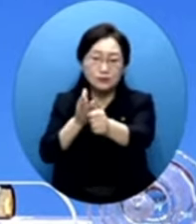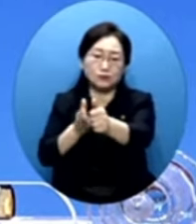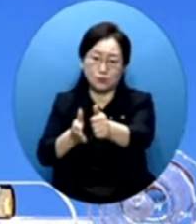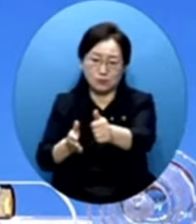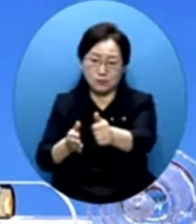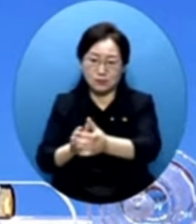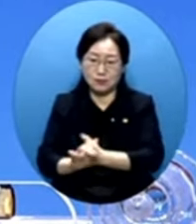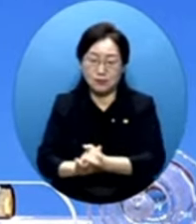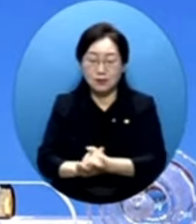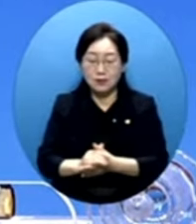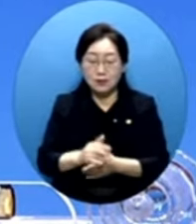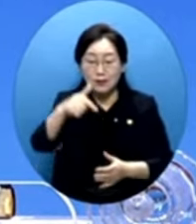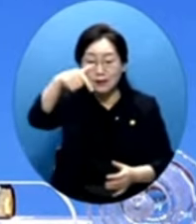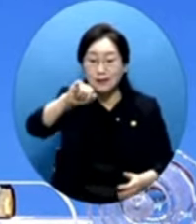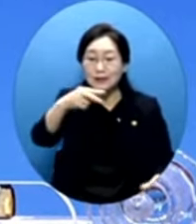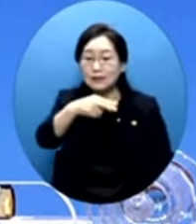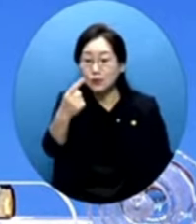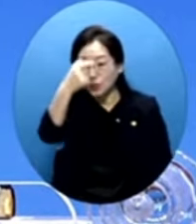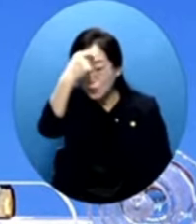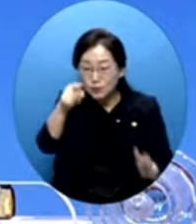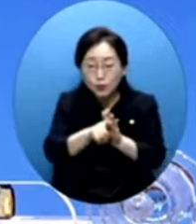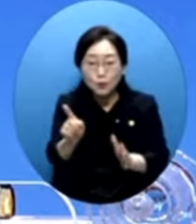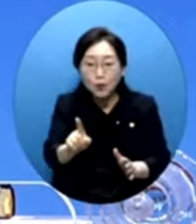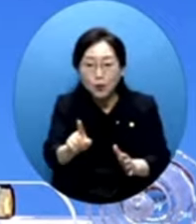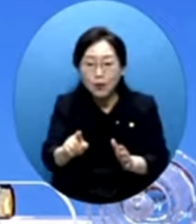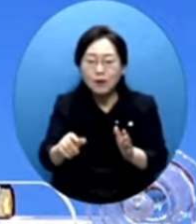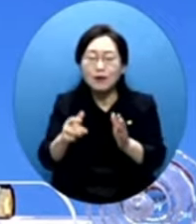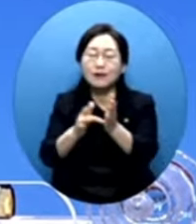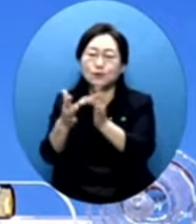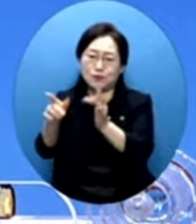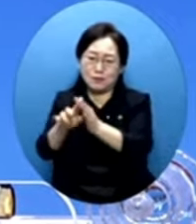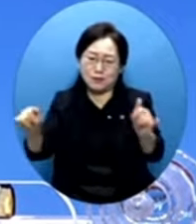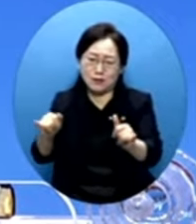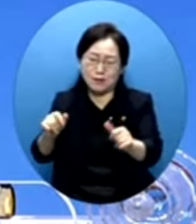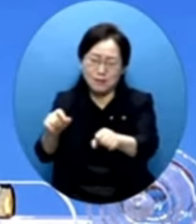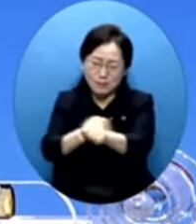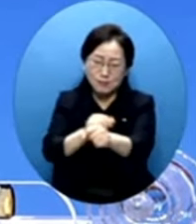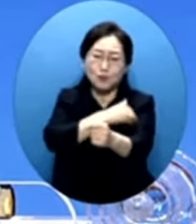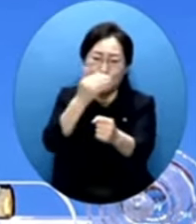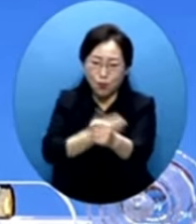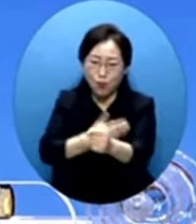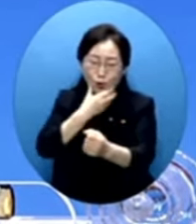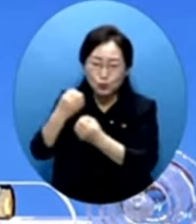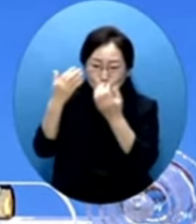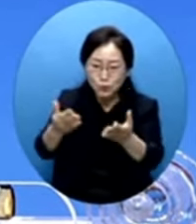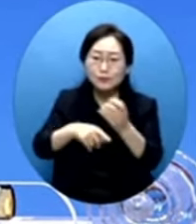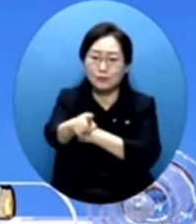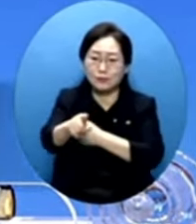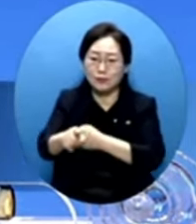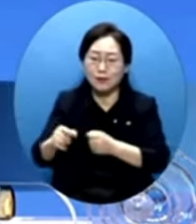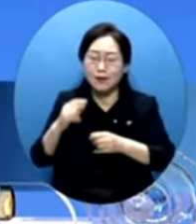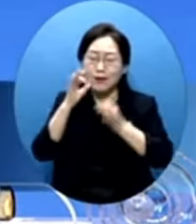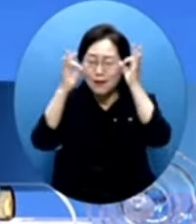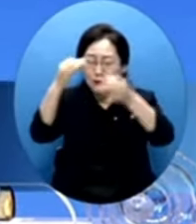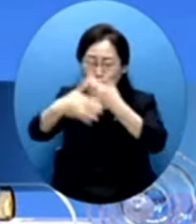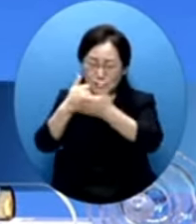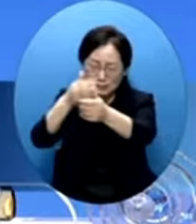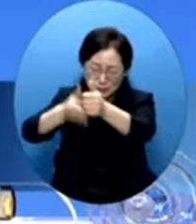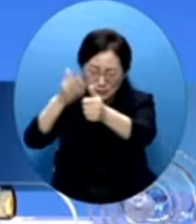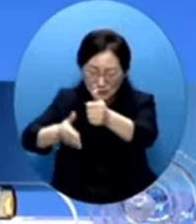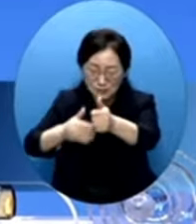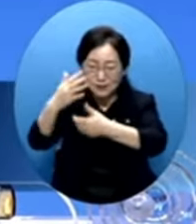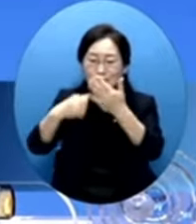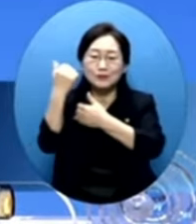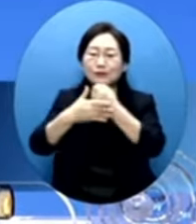아멘 기도는 우리 믿는 사람 주신 하나님의 특권입니다 축복입니다 우리가 주님께 간구할 때 하나님의 은혜가 우리에게 임하게